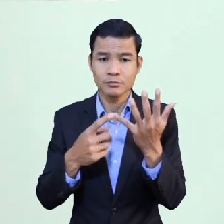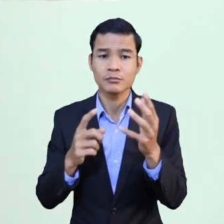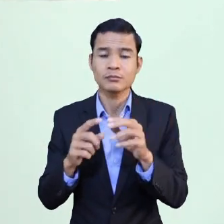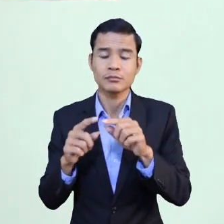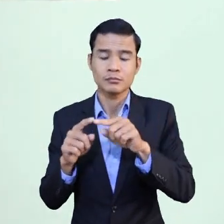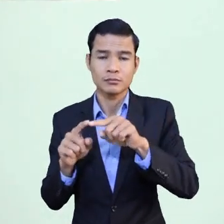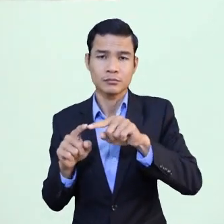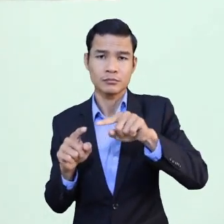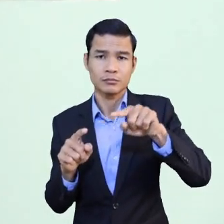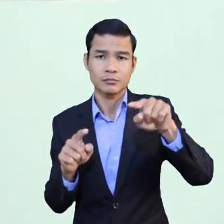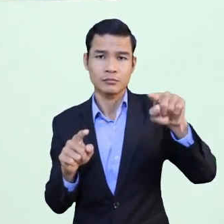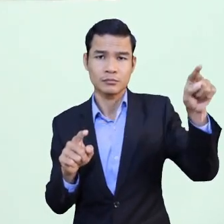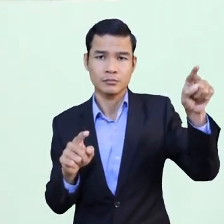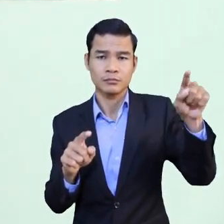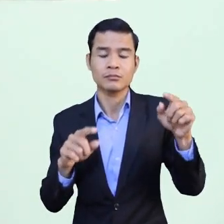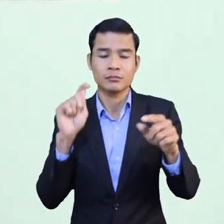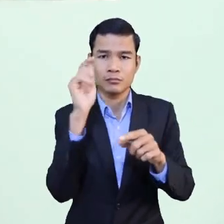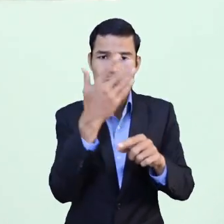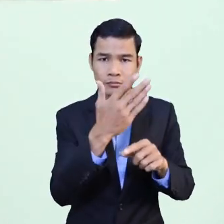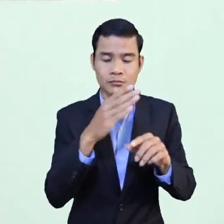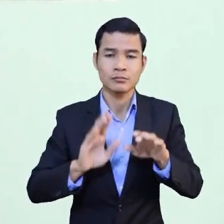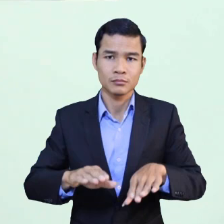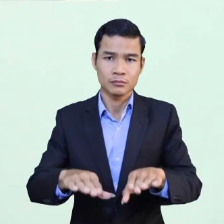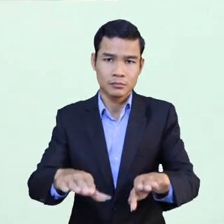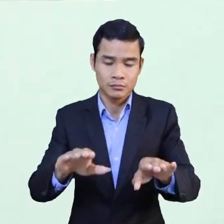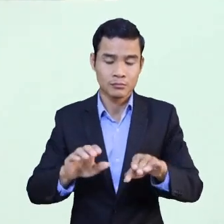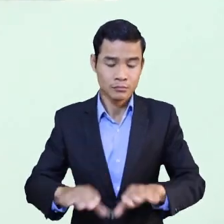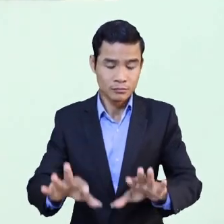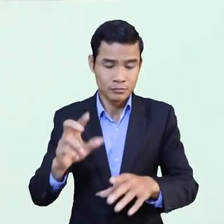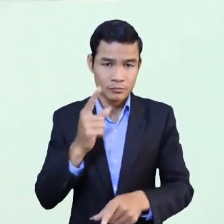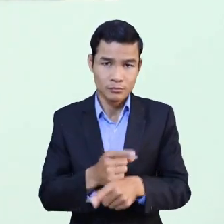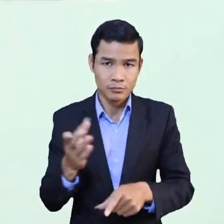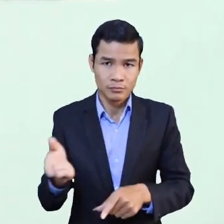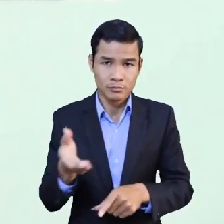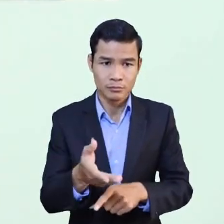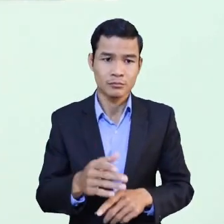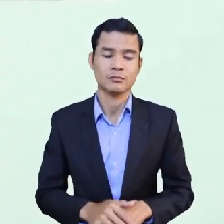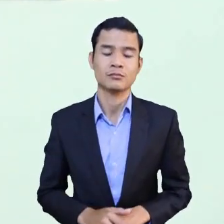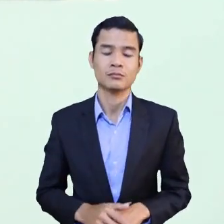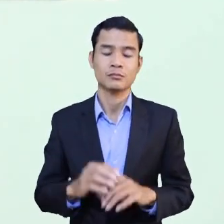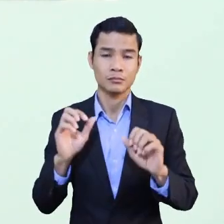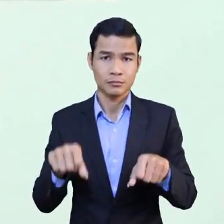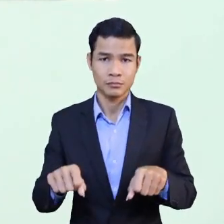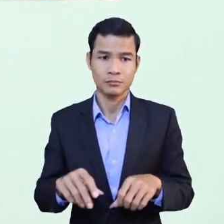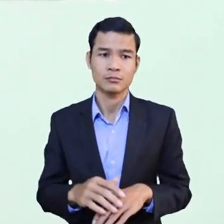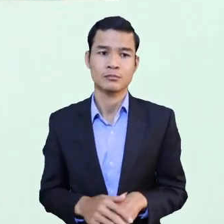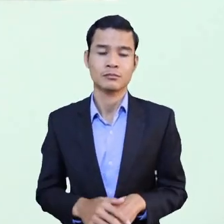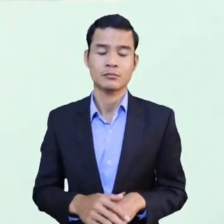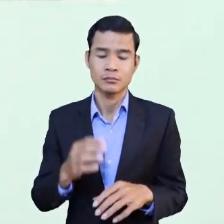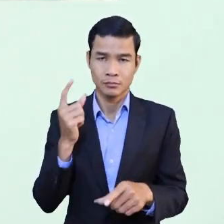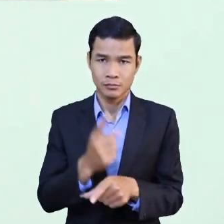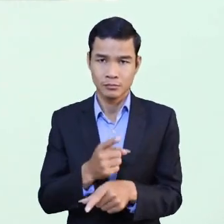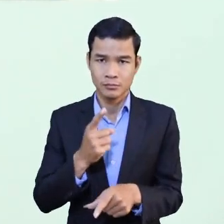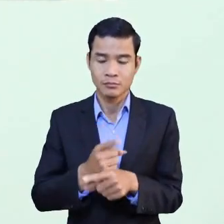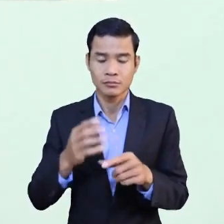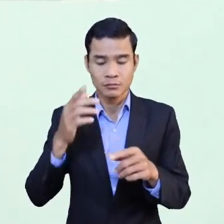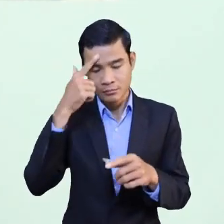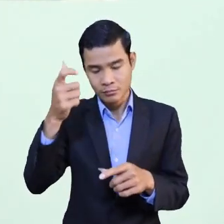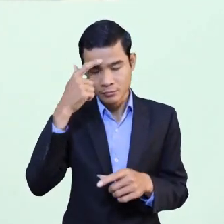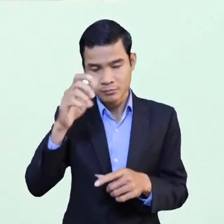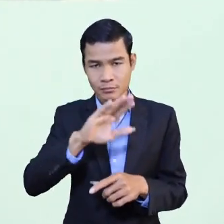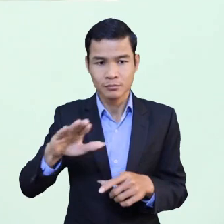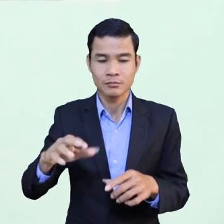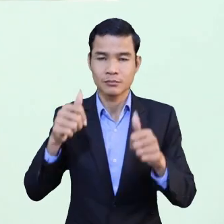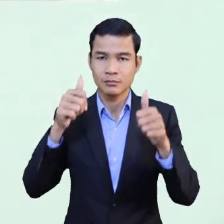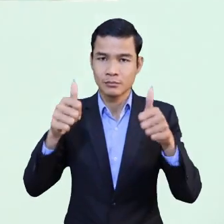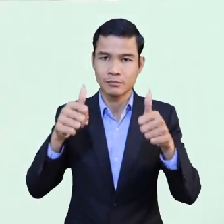ហើយអ្នកគ្រូគូភ្ជាប់ទៅនឹងរូបដេចាត្រឹមត្រូវឯកូនចាត្រឹមត្រូវពូកែមែន